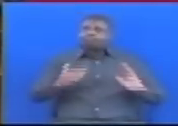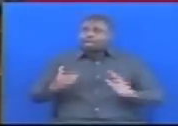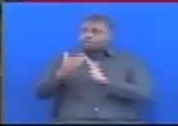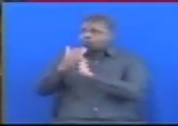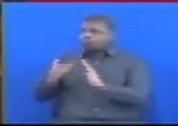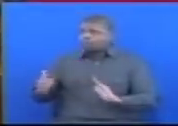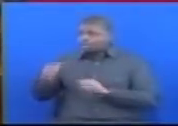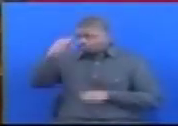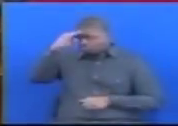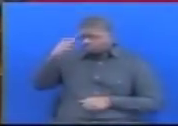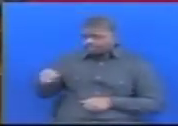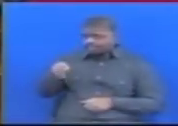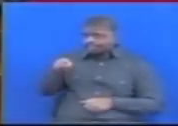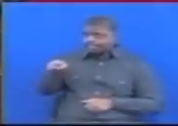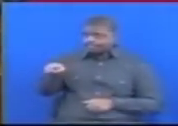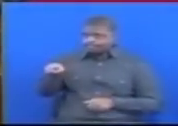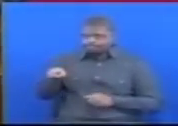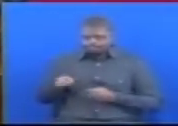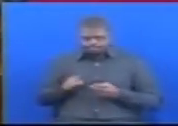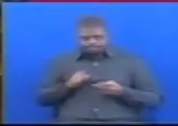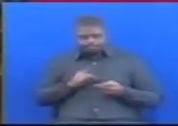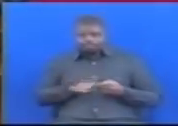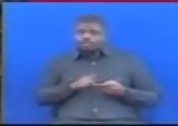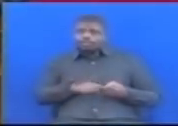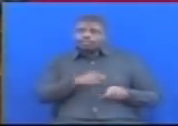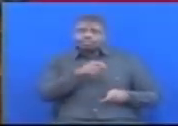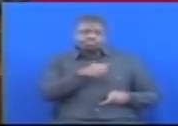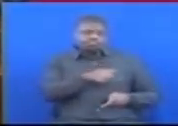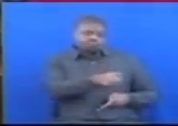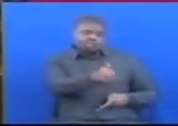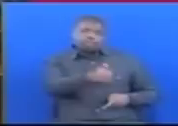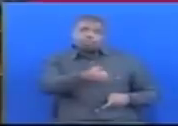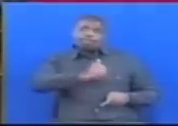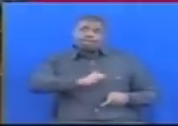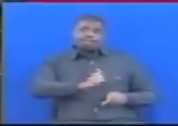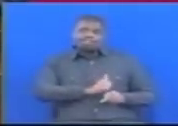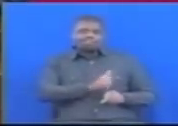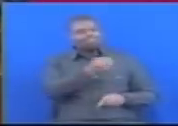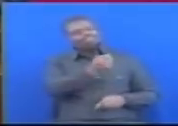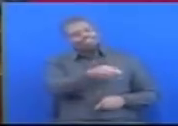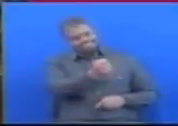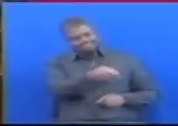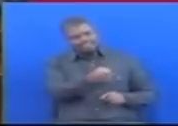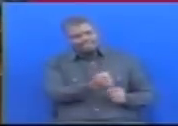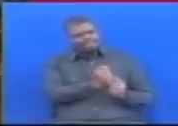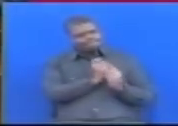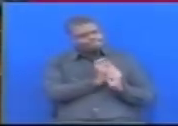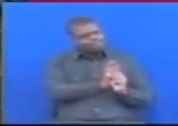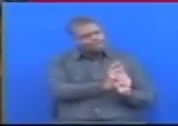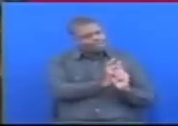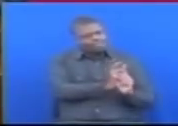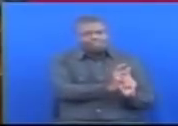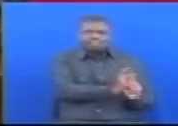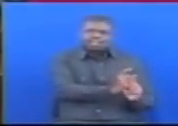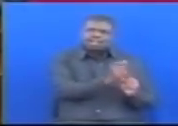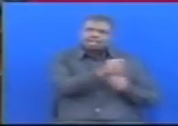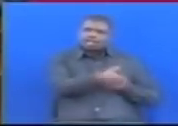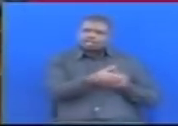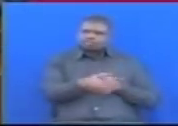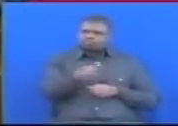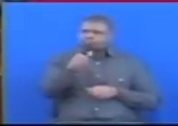Lakini la pili nimpongeze binafsi kwa kufuatilia kwa karibu hii kadhia wananchi wake kutolipwa